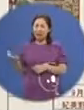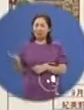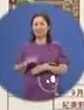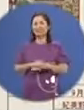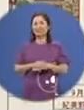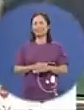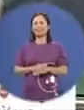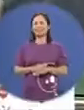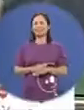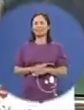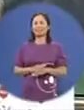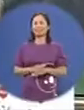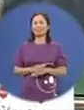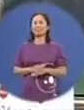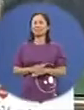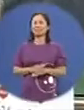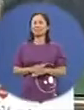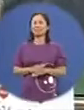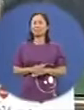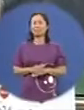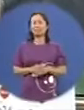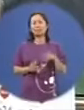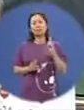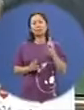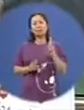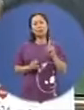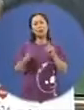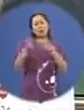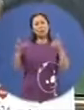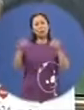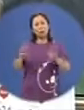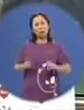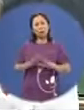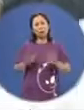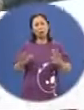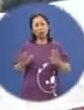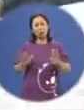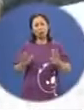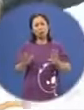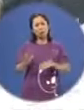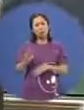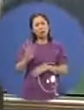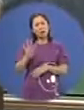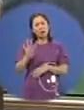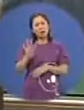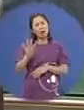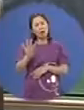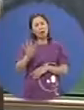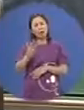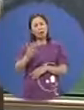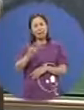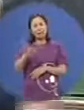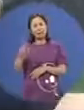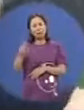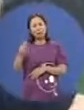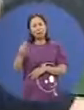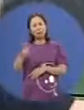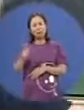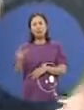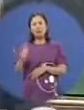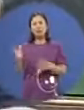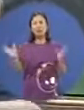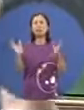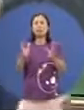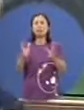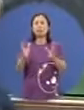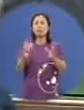だいたい1回につきですね、まあ、数十人ぐらい の、 方に、あんま多いとね、 はい、